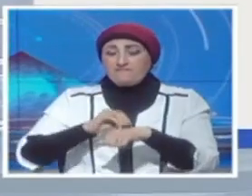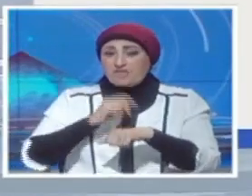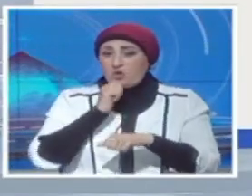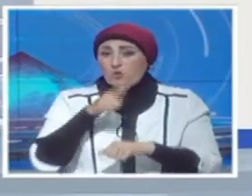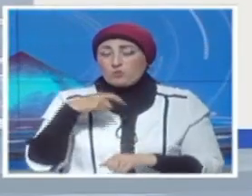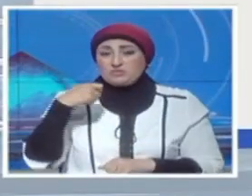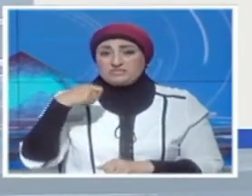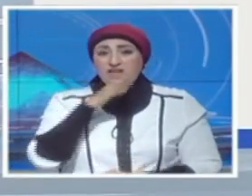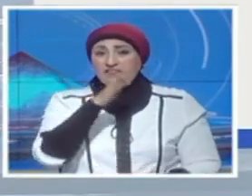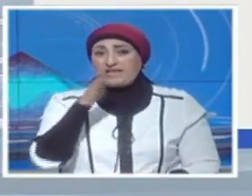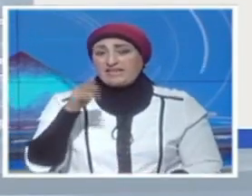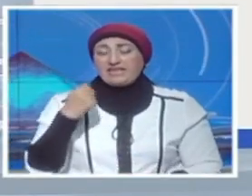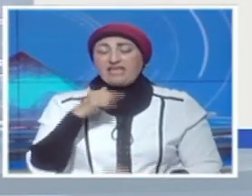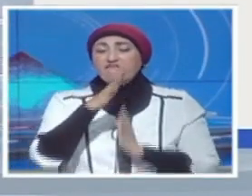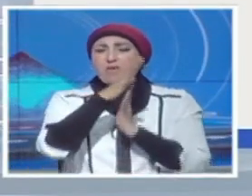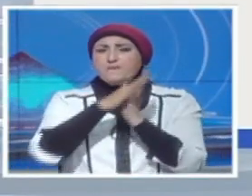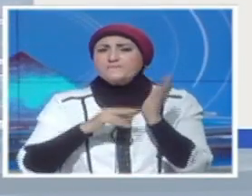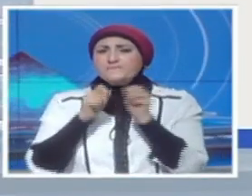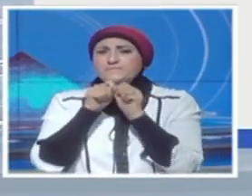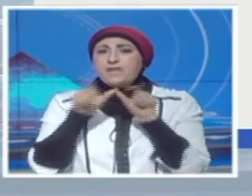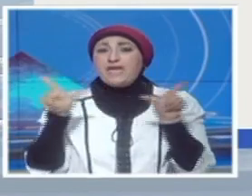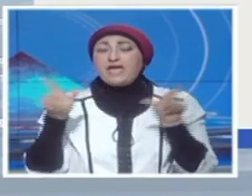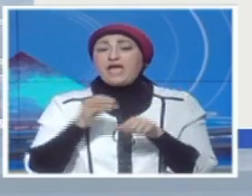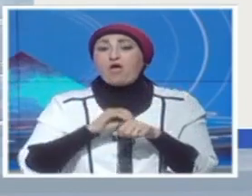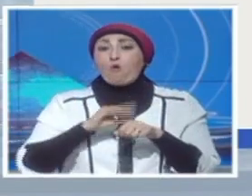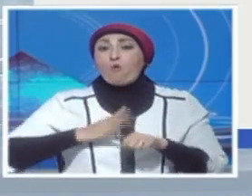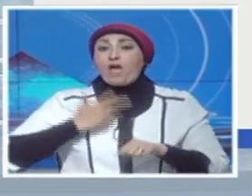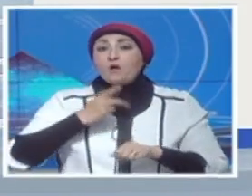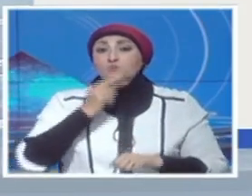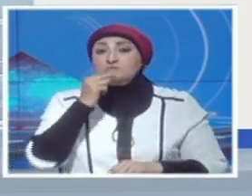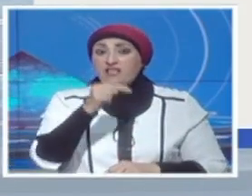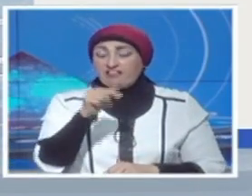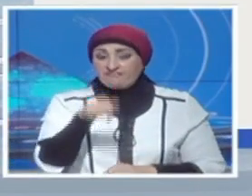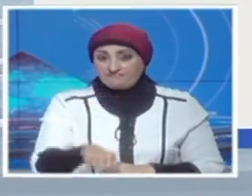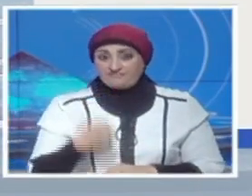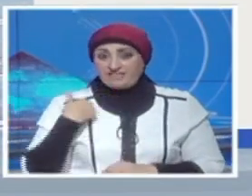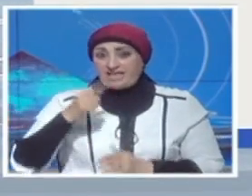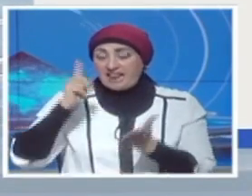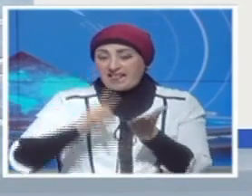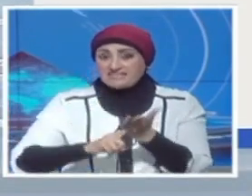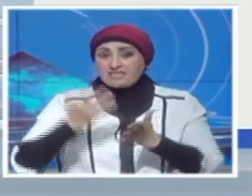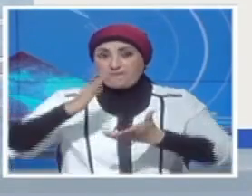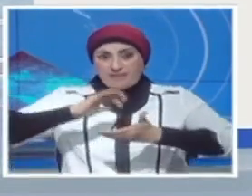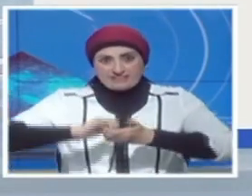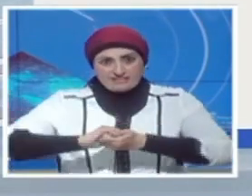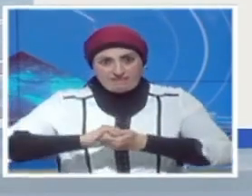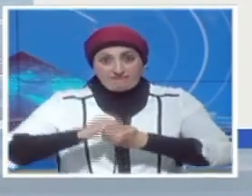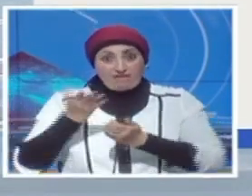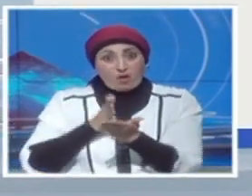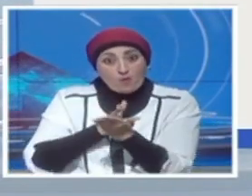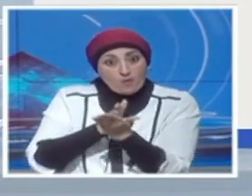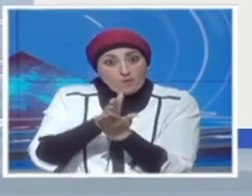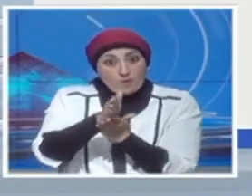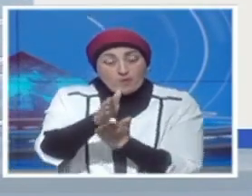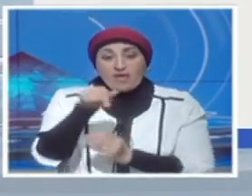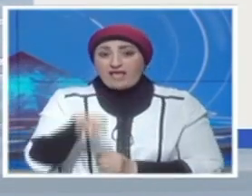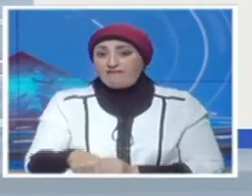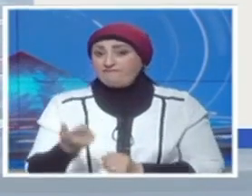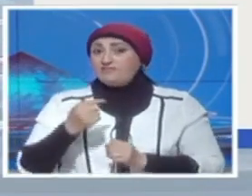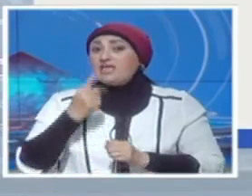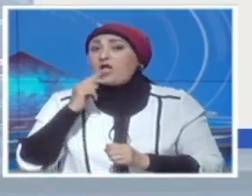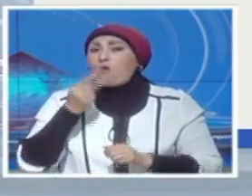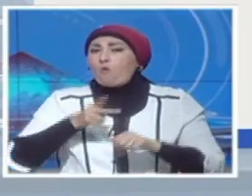وأعربت الخارجية في بيان لها عن تطلعها لأن يتم الالتزام بما تم الاتفاق عليه من